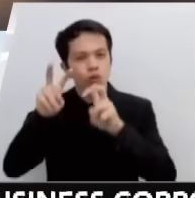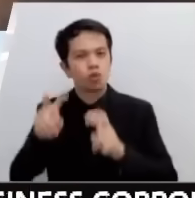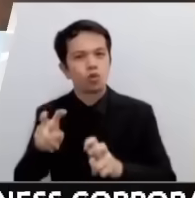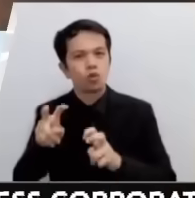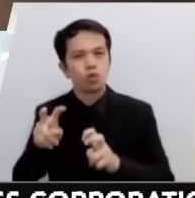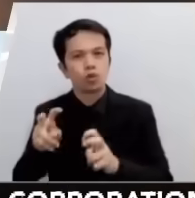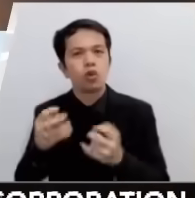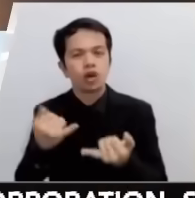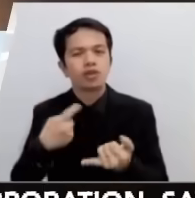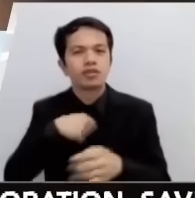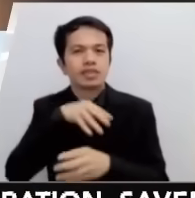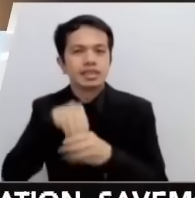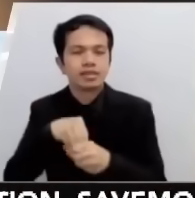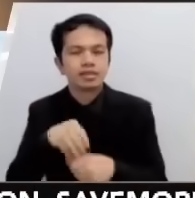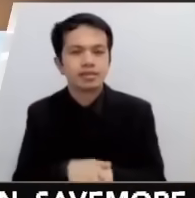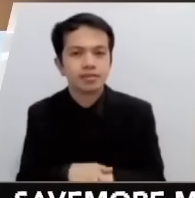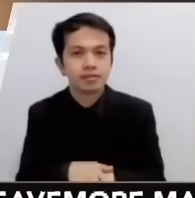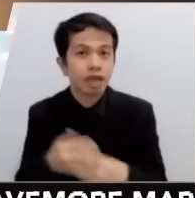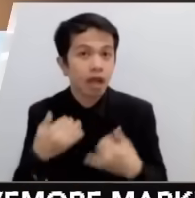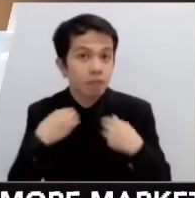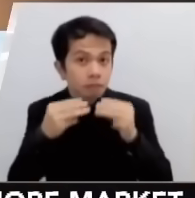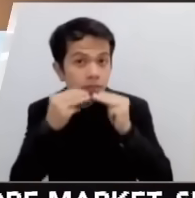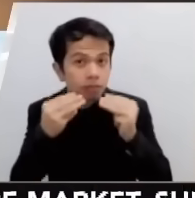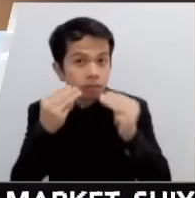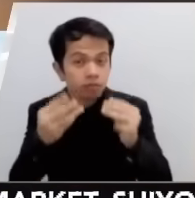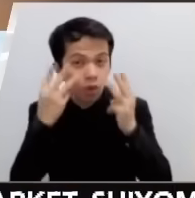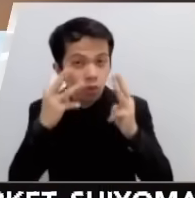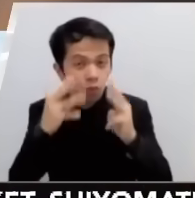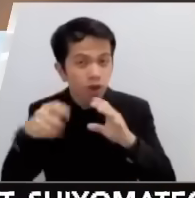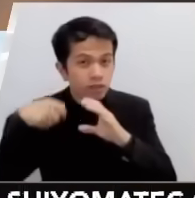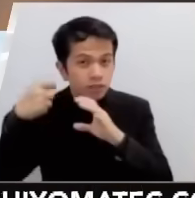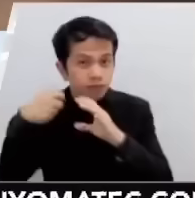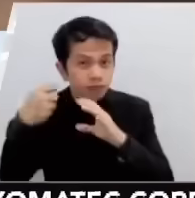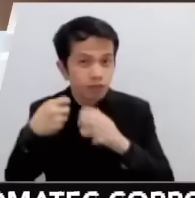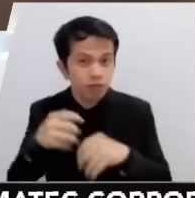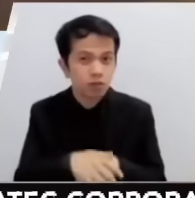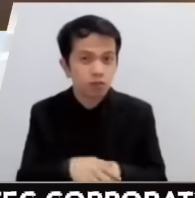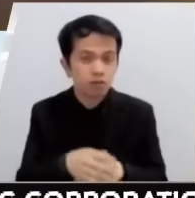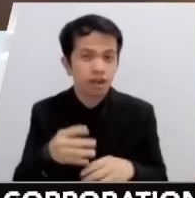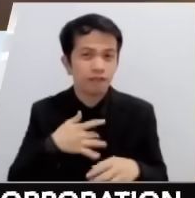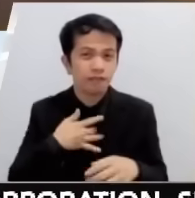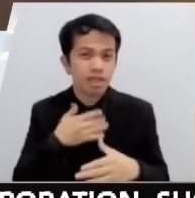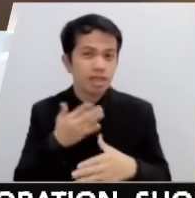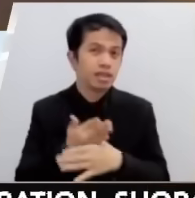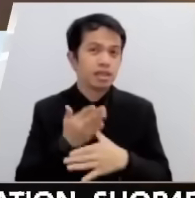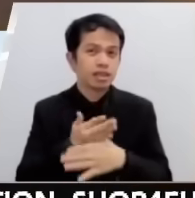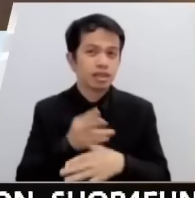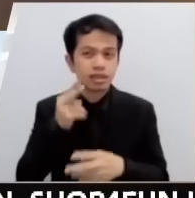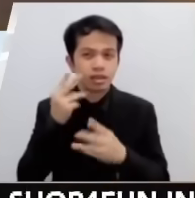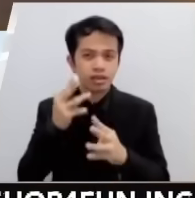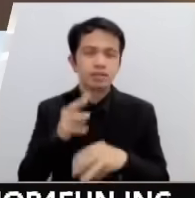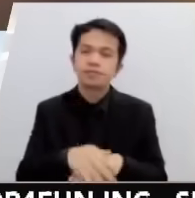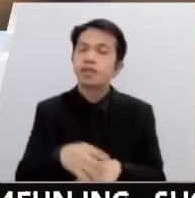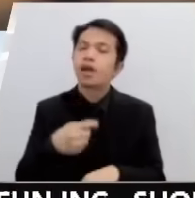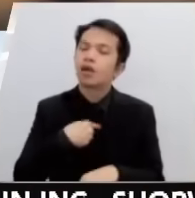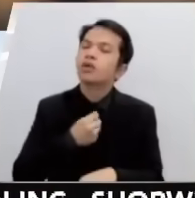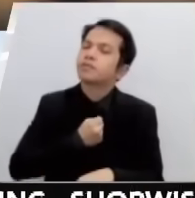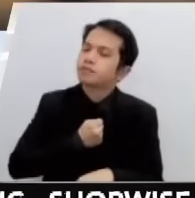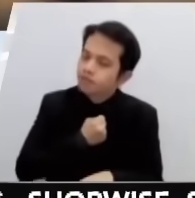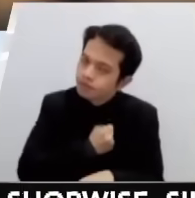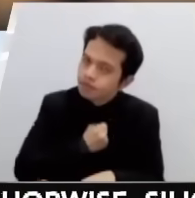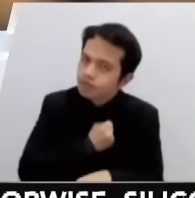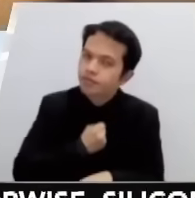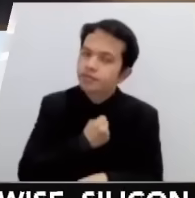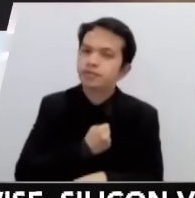two Meron po ba kayong mensahe sa mga nakapanood ng videong ito at bothered sa inyong ginawa ah Oo na syempre I have to apologize ah I have